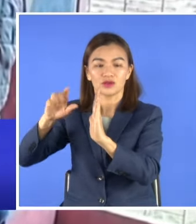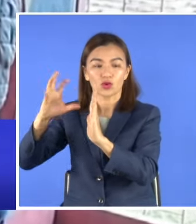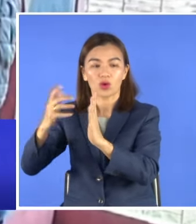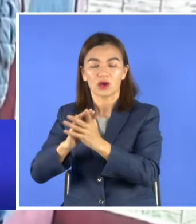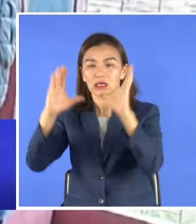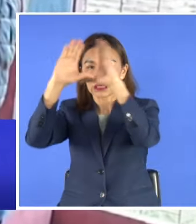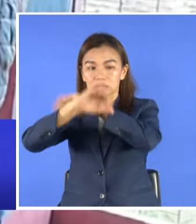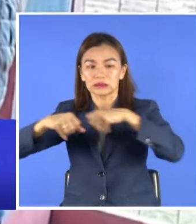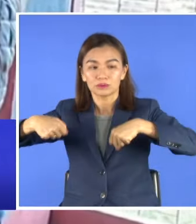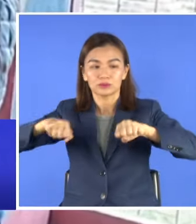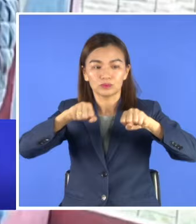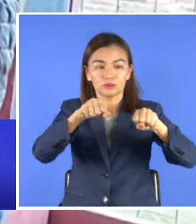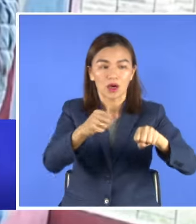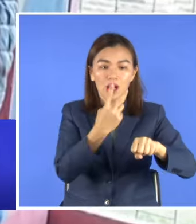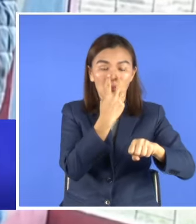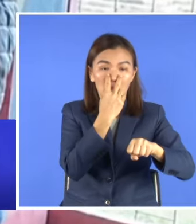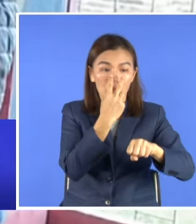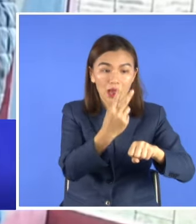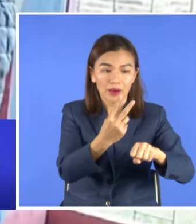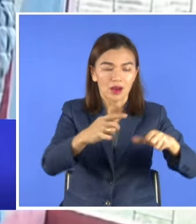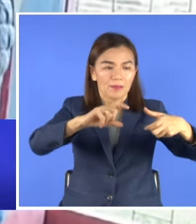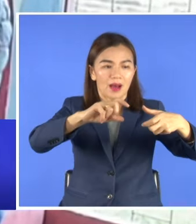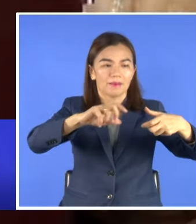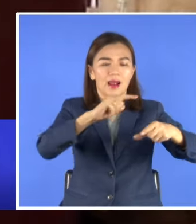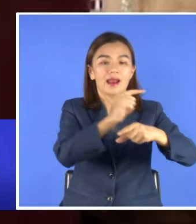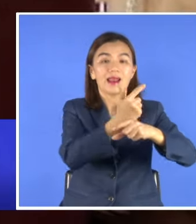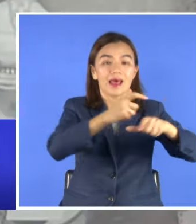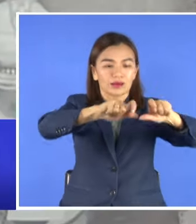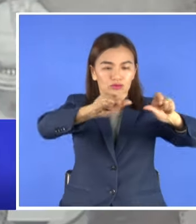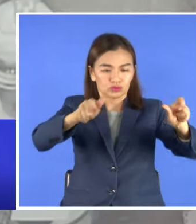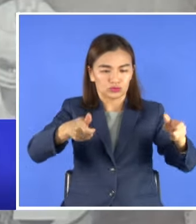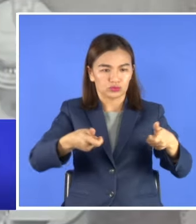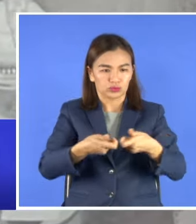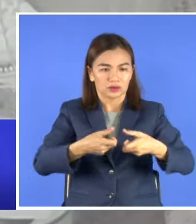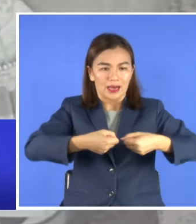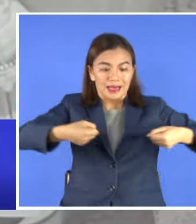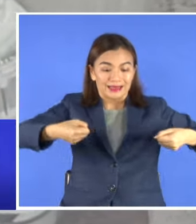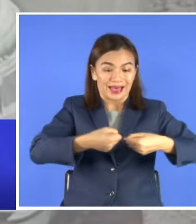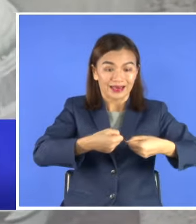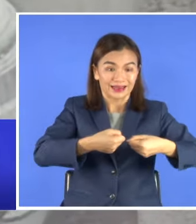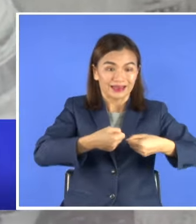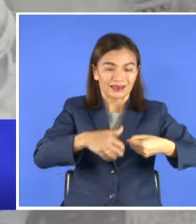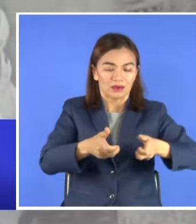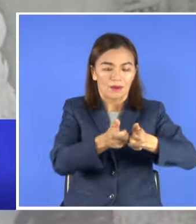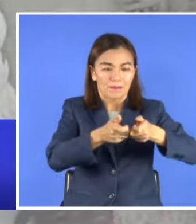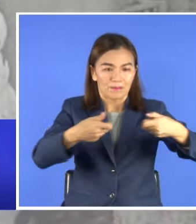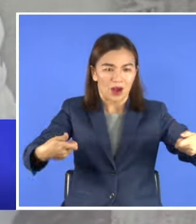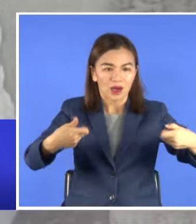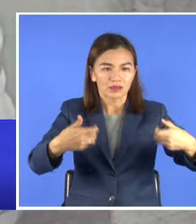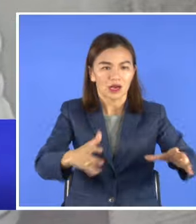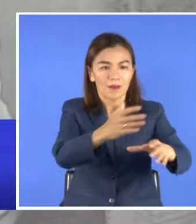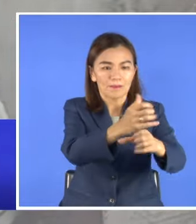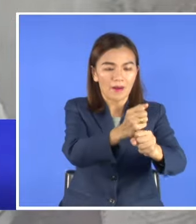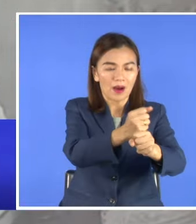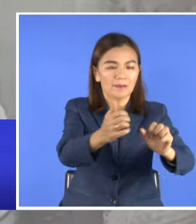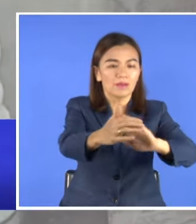รางไปตัดโซ่โบสถ์เข้าไปลักพระพุทธชินราชนะลงรักปิดทองขนาดหน้าตา9นิ้วไปแล้วก็ได้ขับรถเข้า